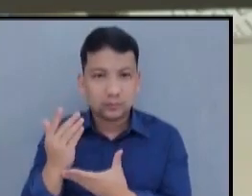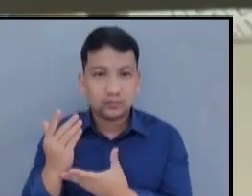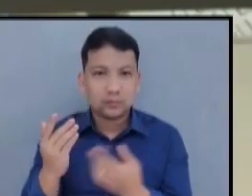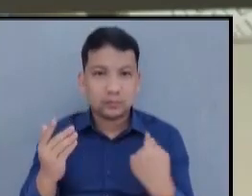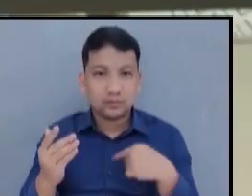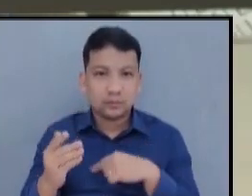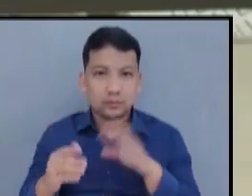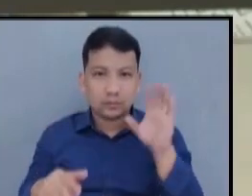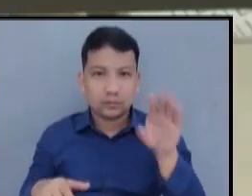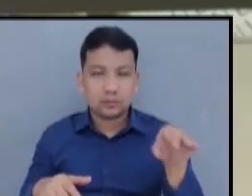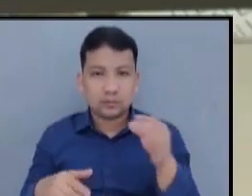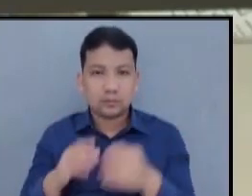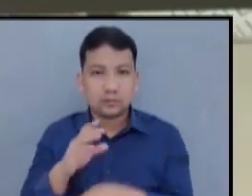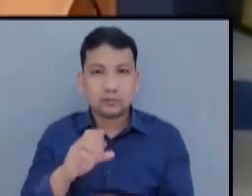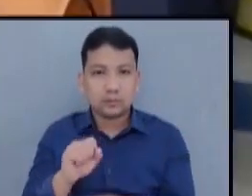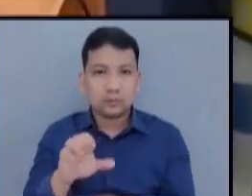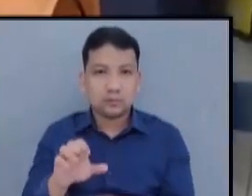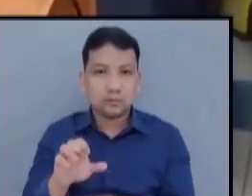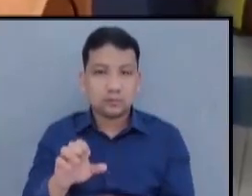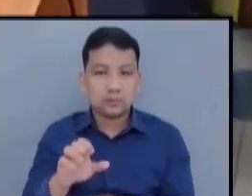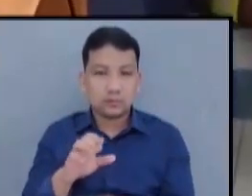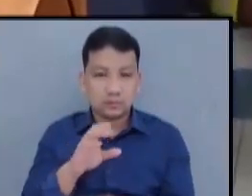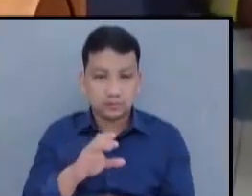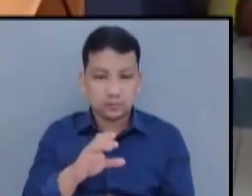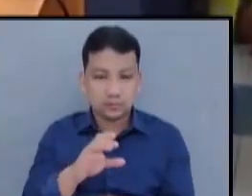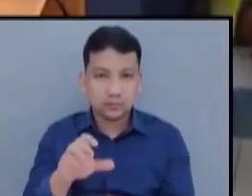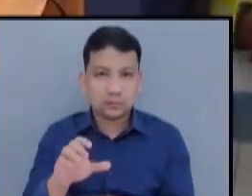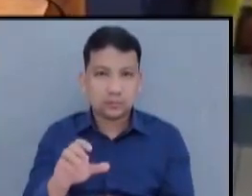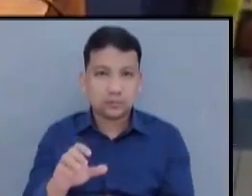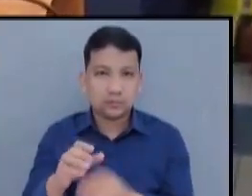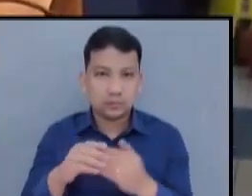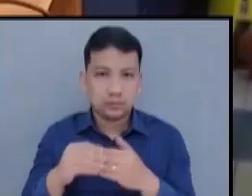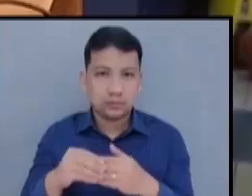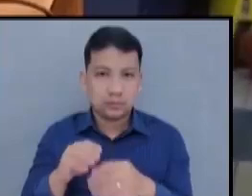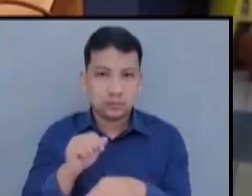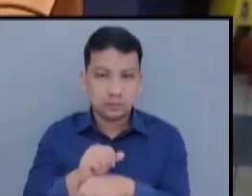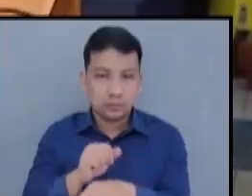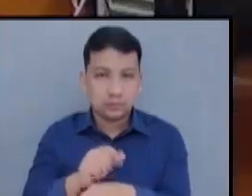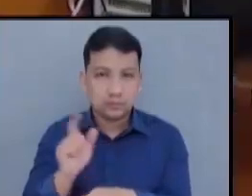CSC ang flexible work options noong 2022.